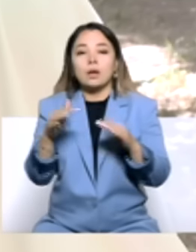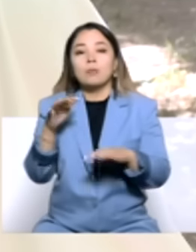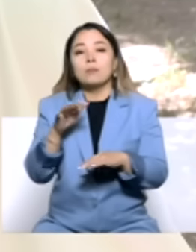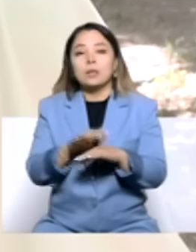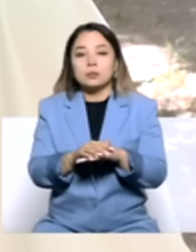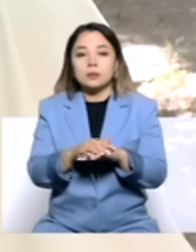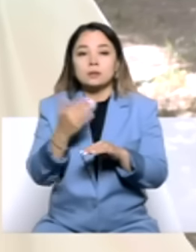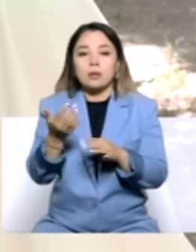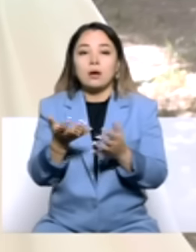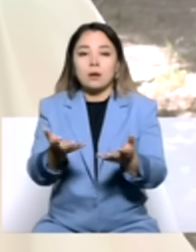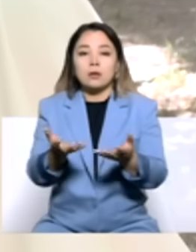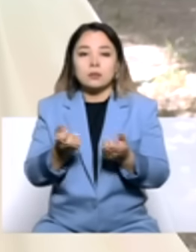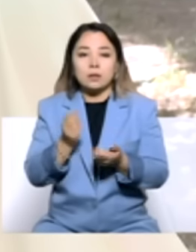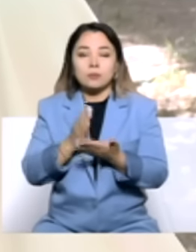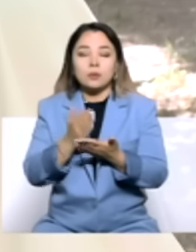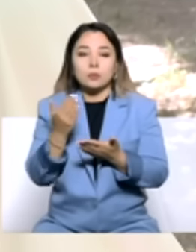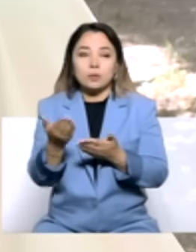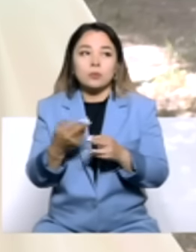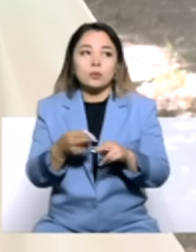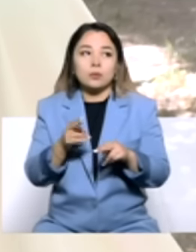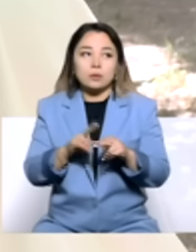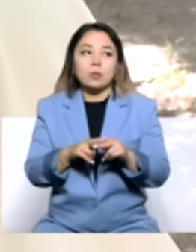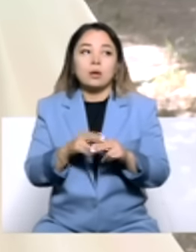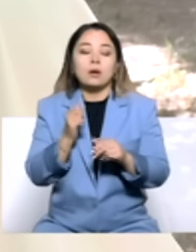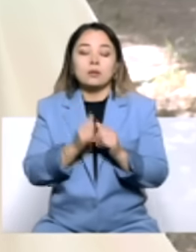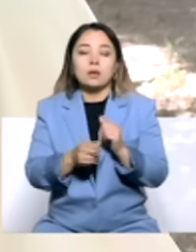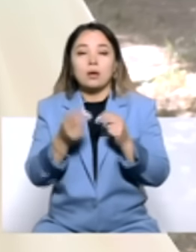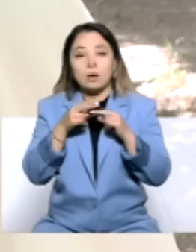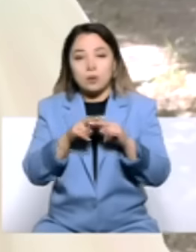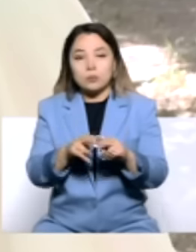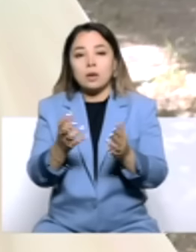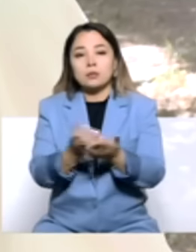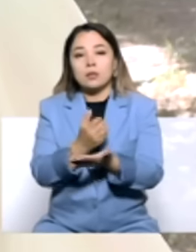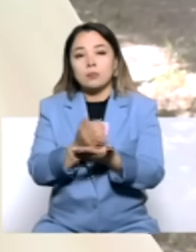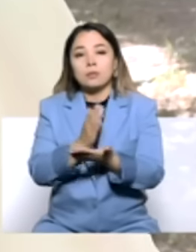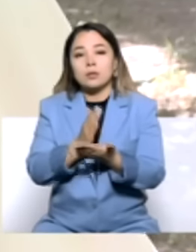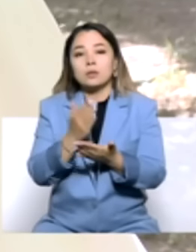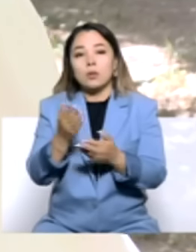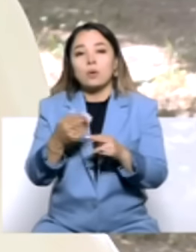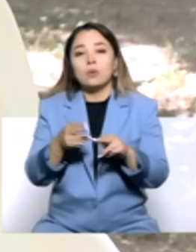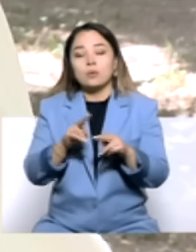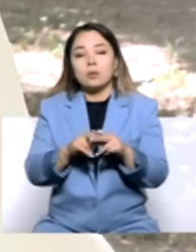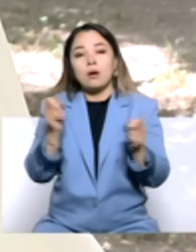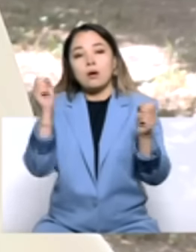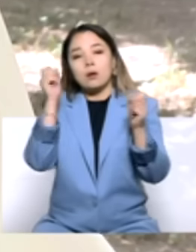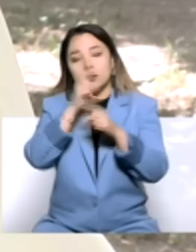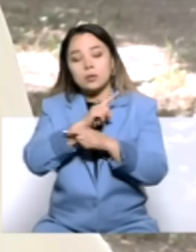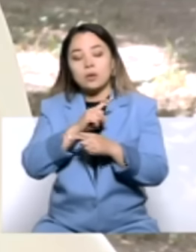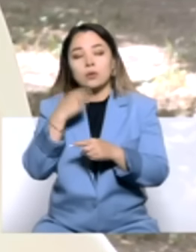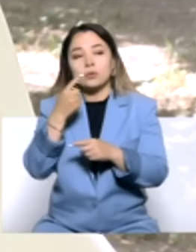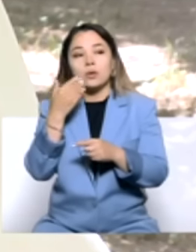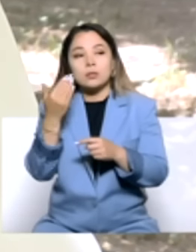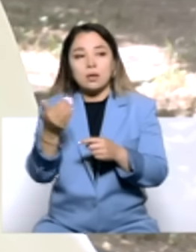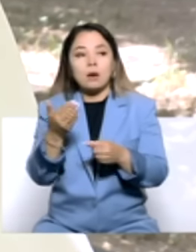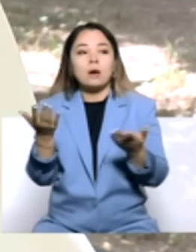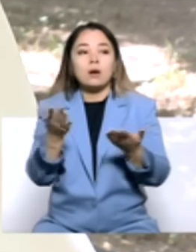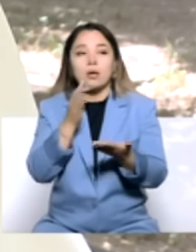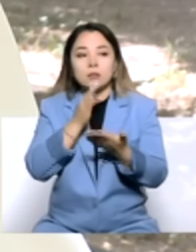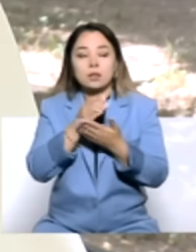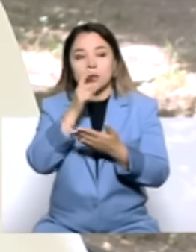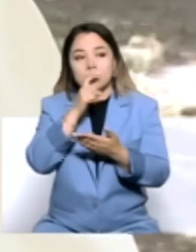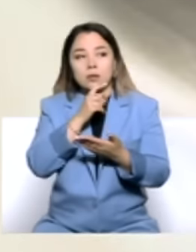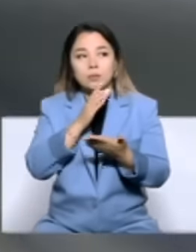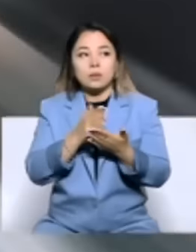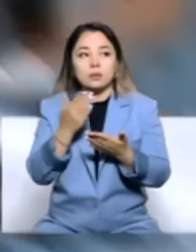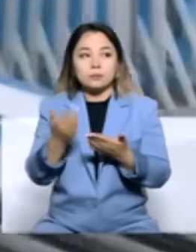банктегі алып отырған әр аударым оның табысы болып табылады ма? Яғни осыны анықтау жолдар қалай болатыны түсініксіз